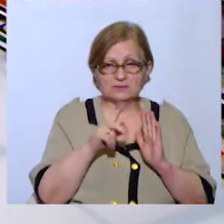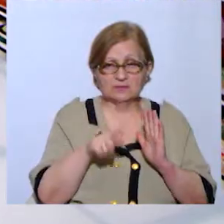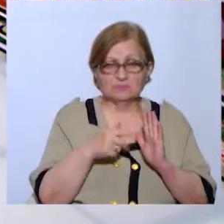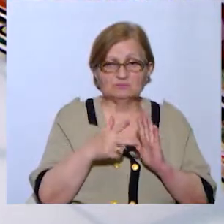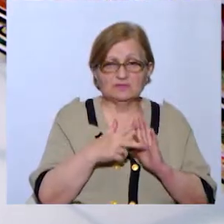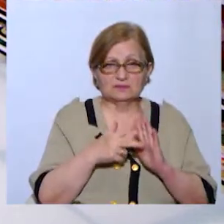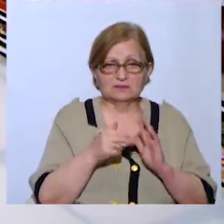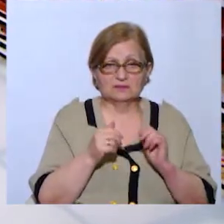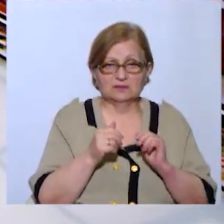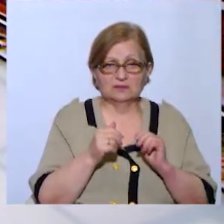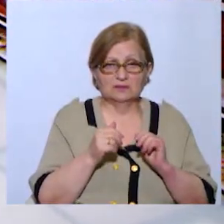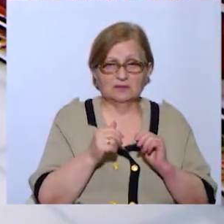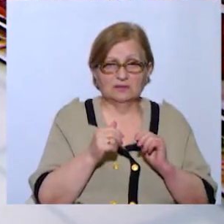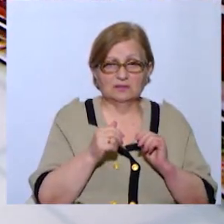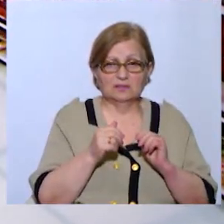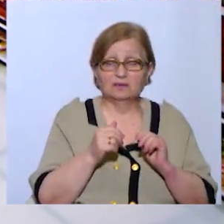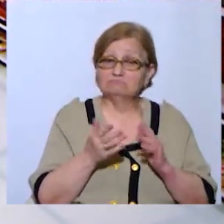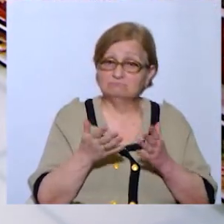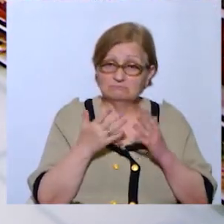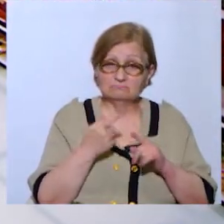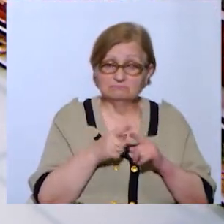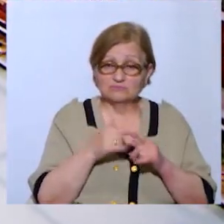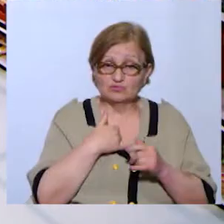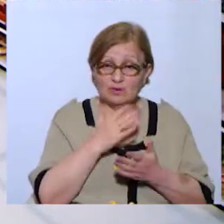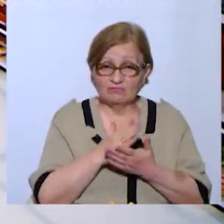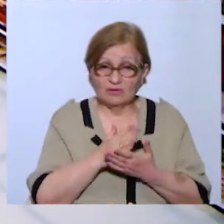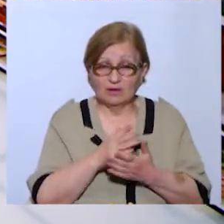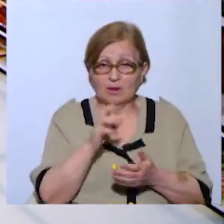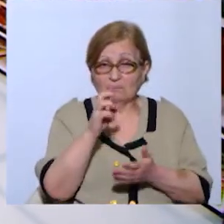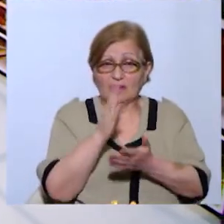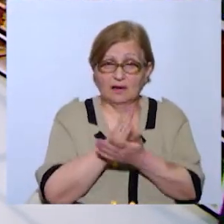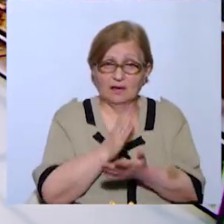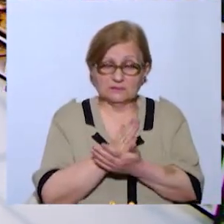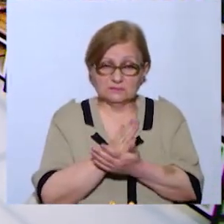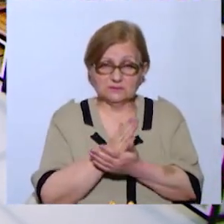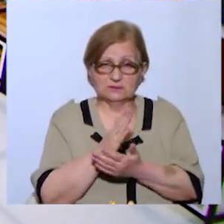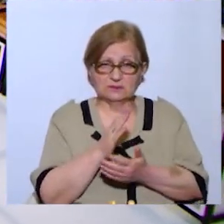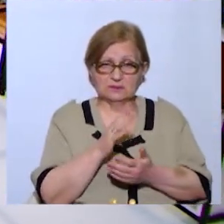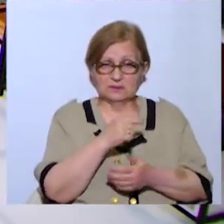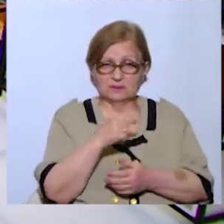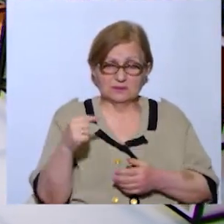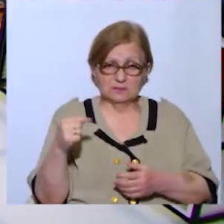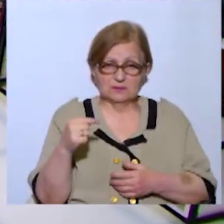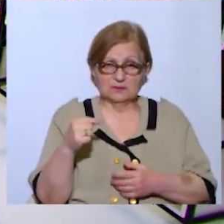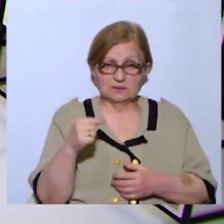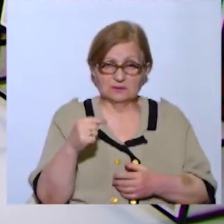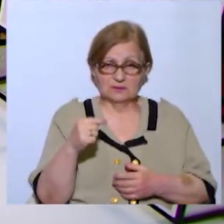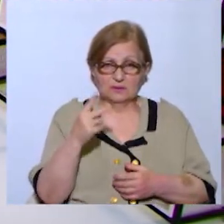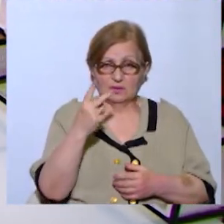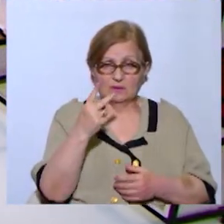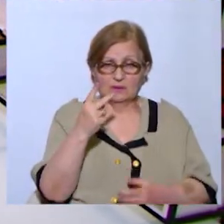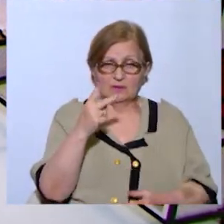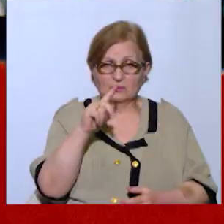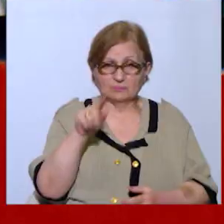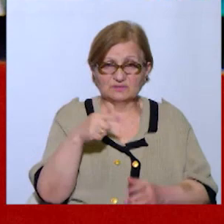3.8. ესე იგი გვაქვს, რომ B არის მინუს 2.7, რომ